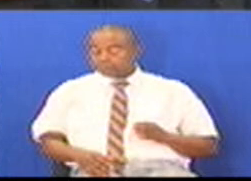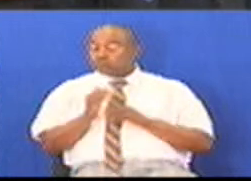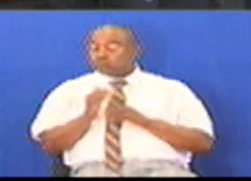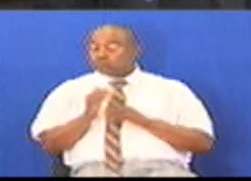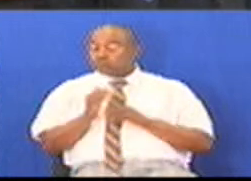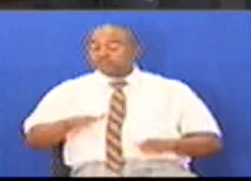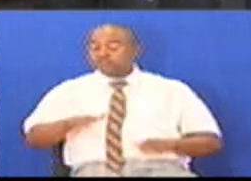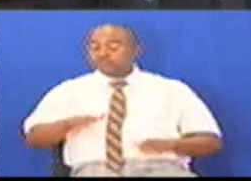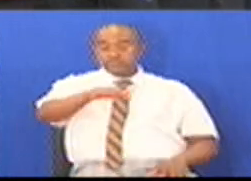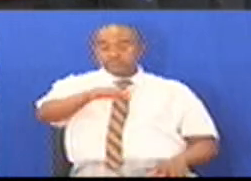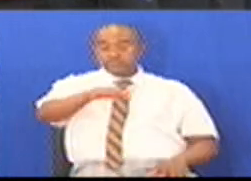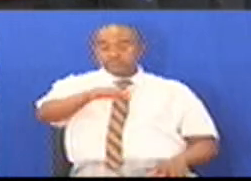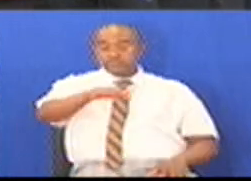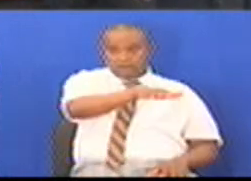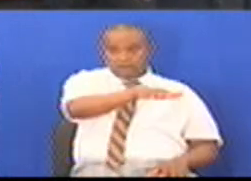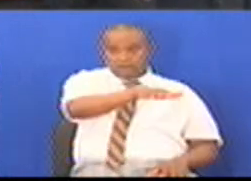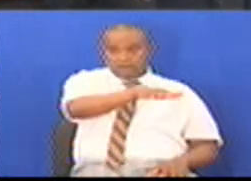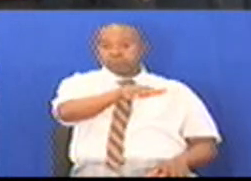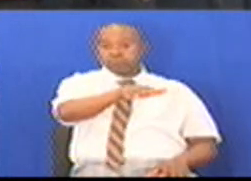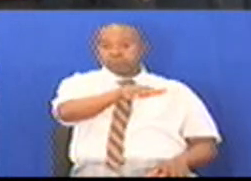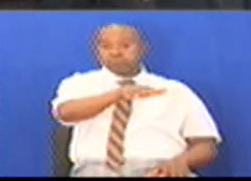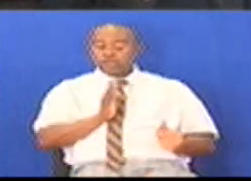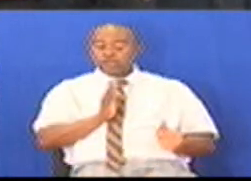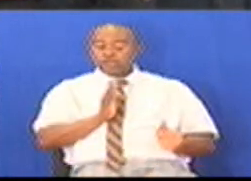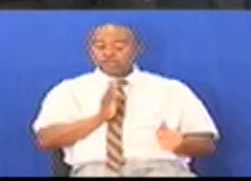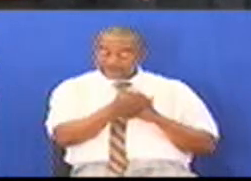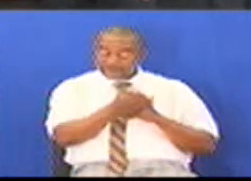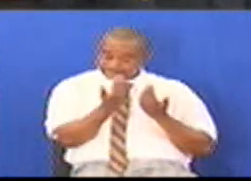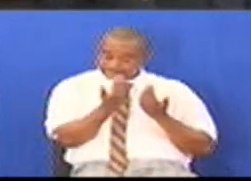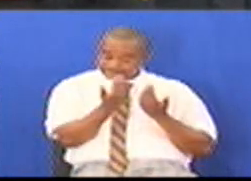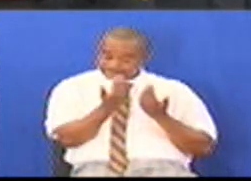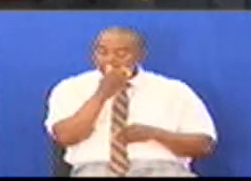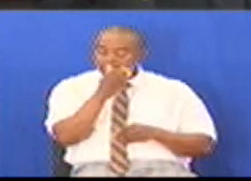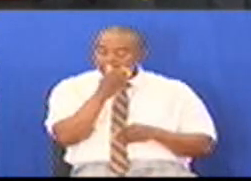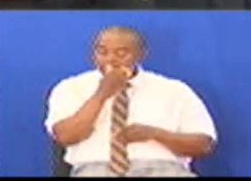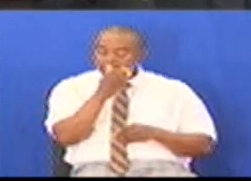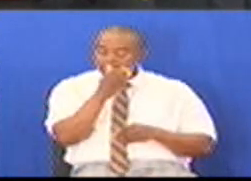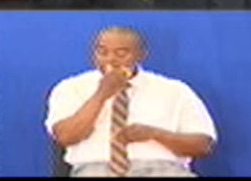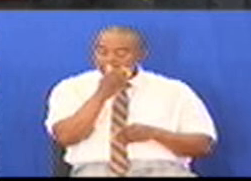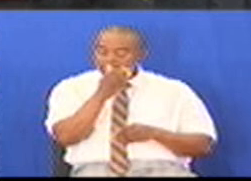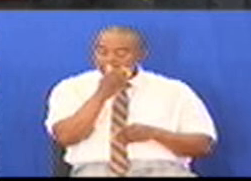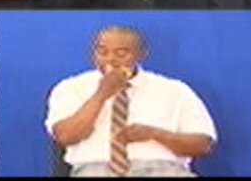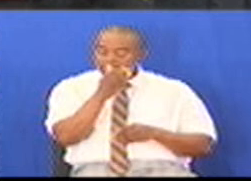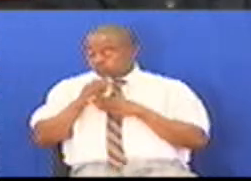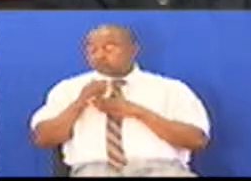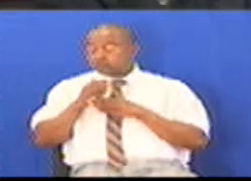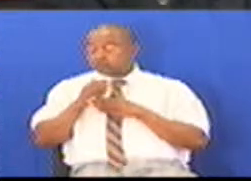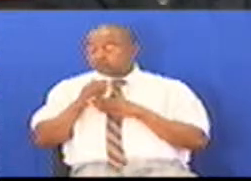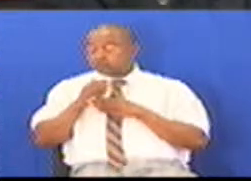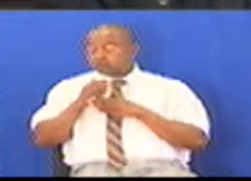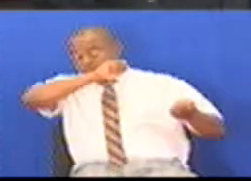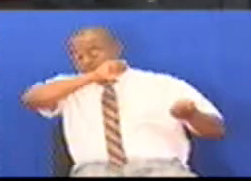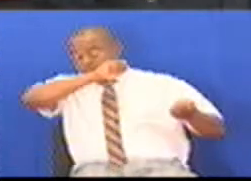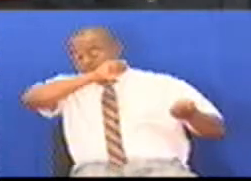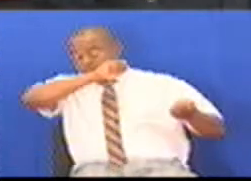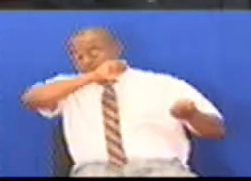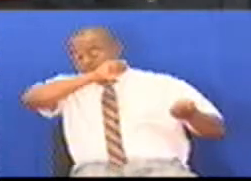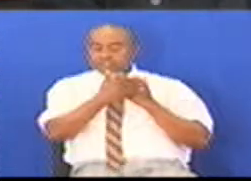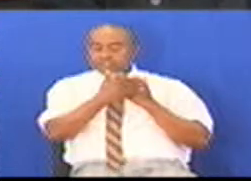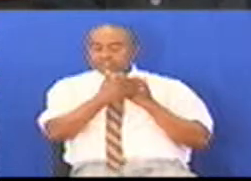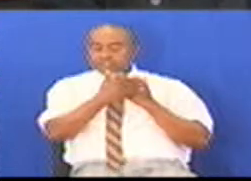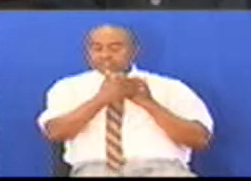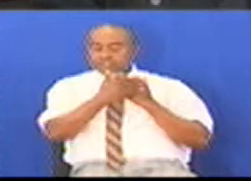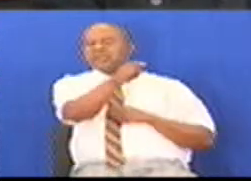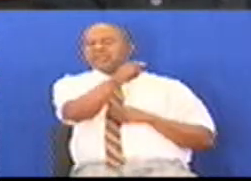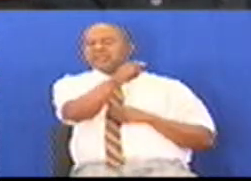Spika, utunzaji wa mazingira pamoja na kudhibiti na kujenga uwezo ukabiliana na athari za mabadiliko ya tabia nchi ni masuala ya msingi katika